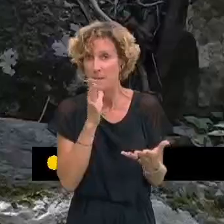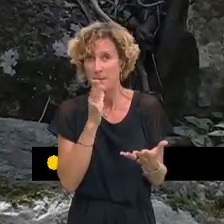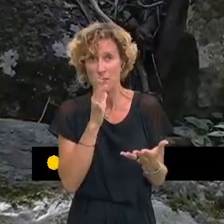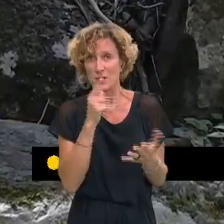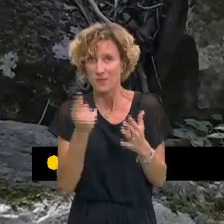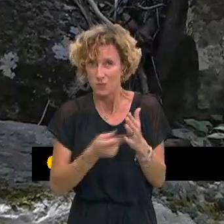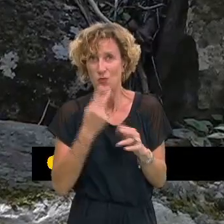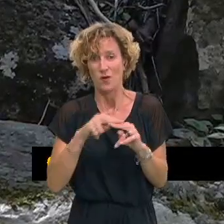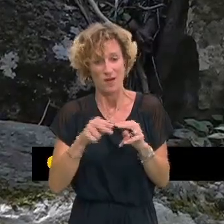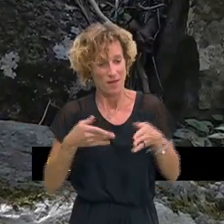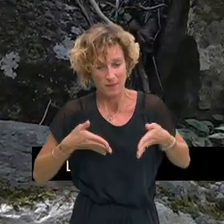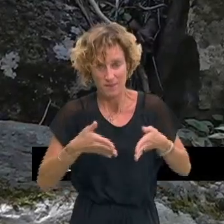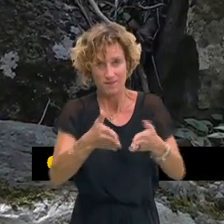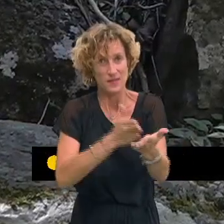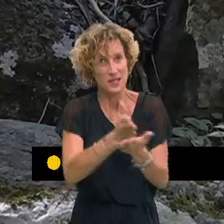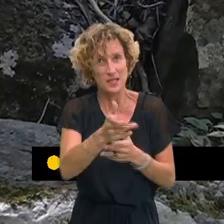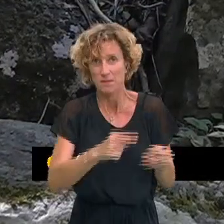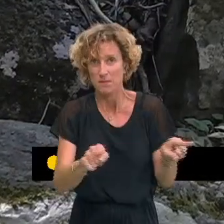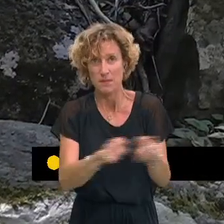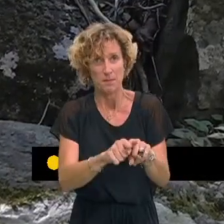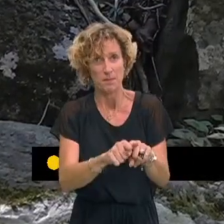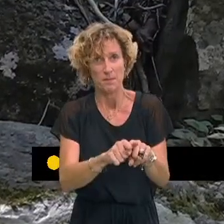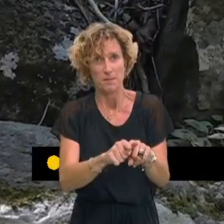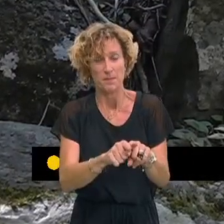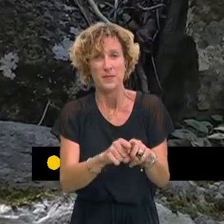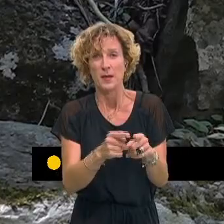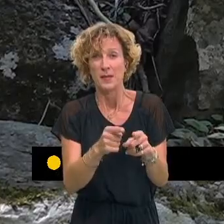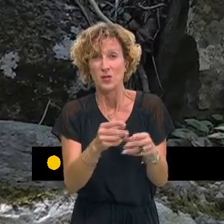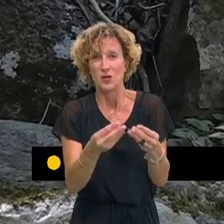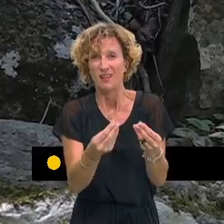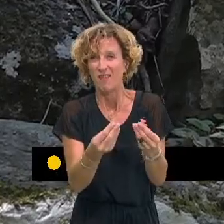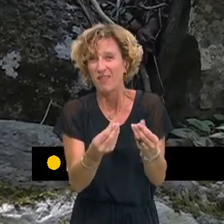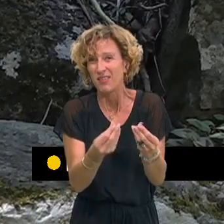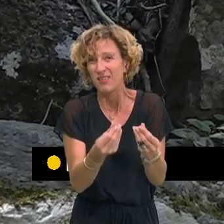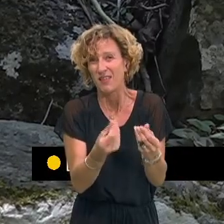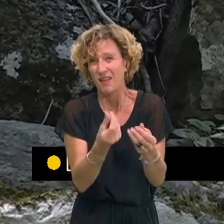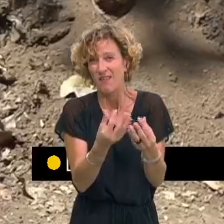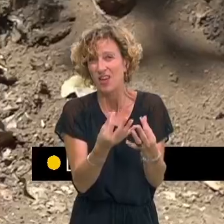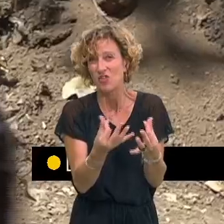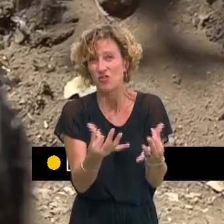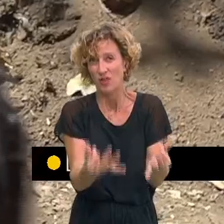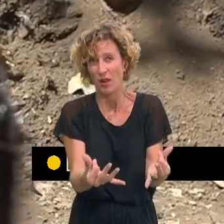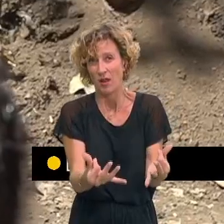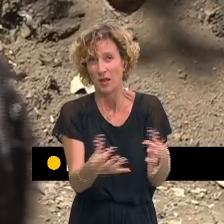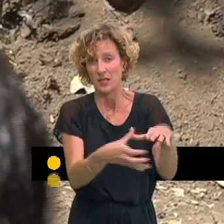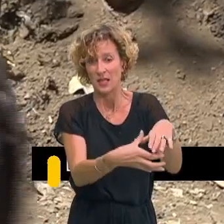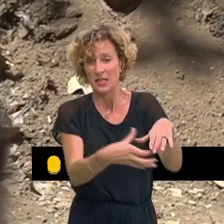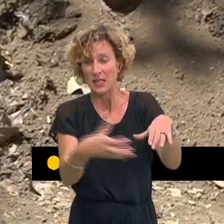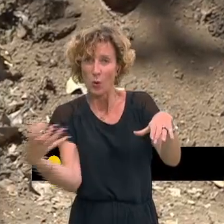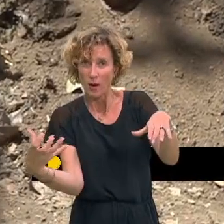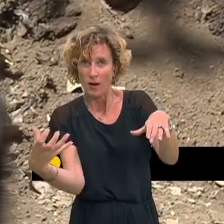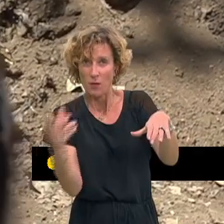possibilité de retracer un sentier au même endroit face à ce terrain aussi friable, qui s'est décollé certainement parce qu'il était gorgé